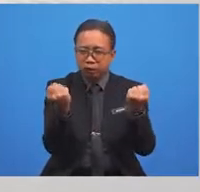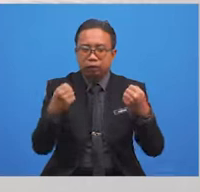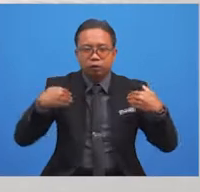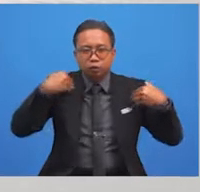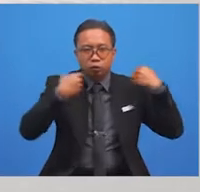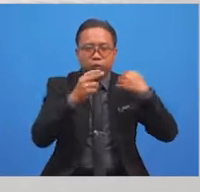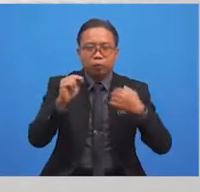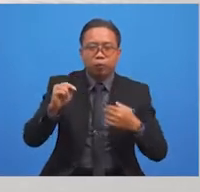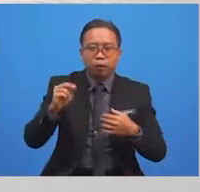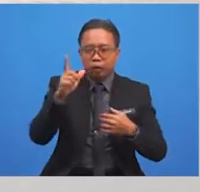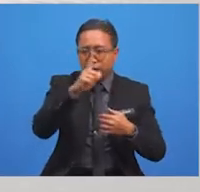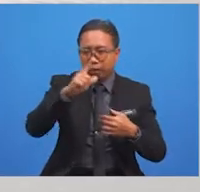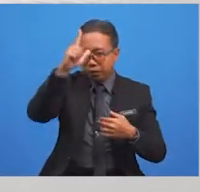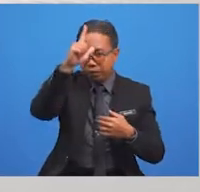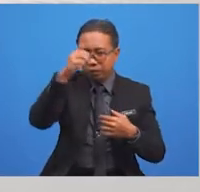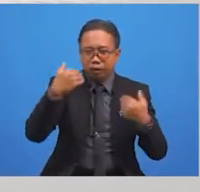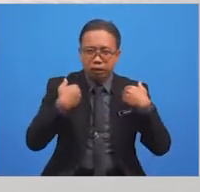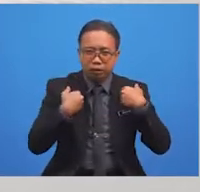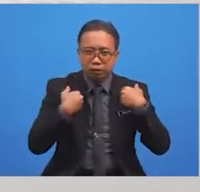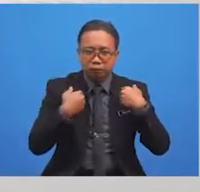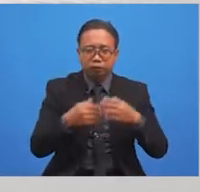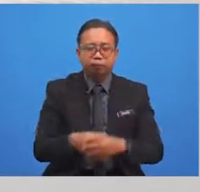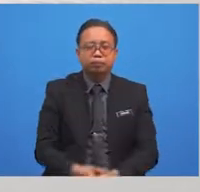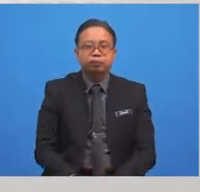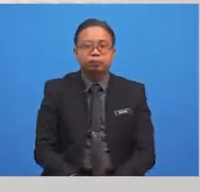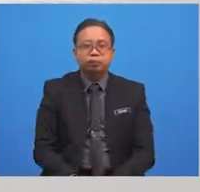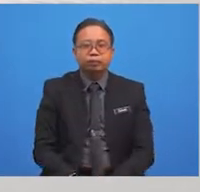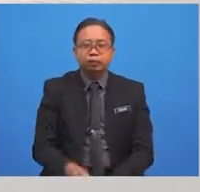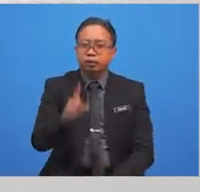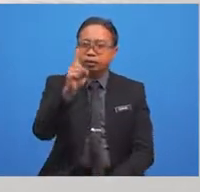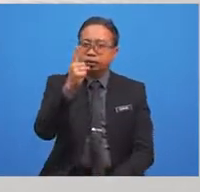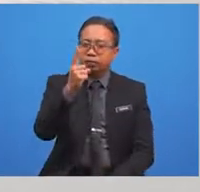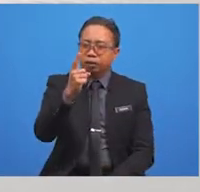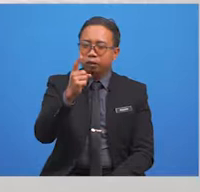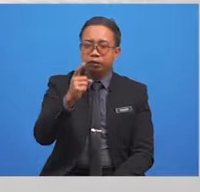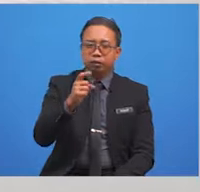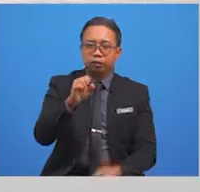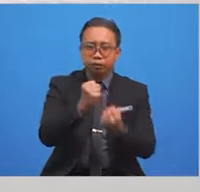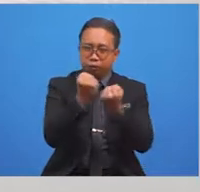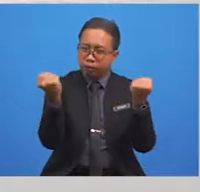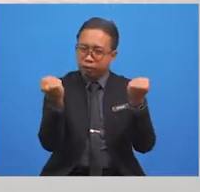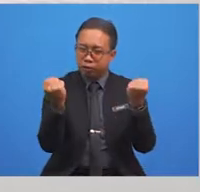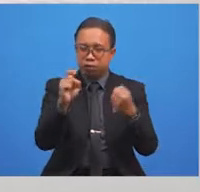liar yang dilindungi adalah Arachnida iaitu 11 spesies.